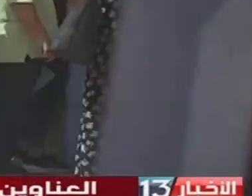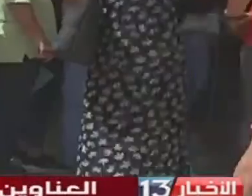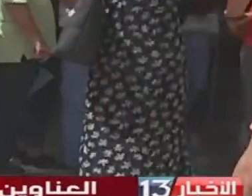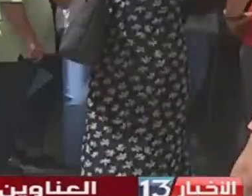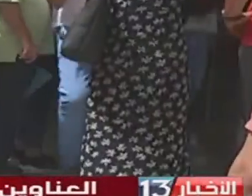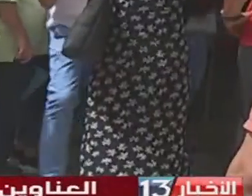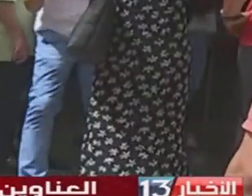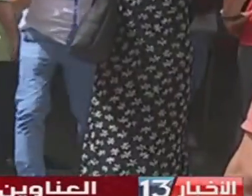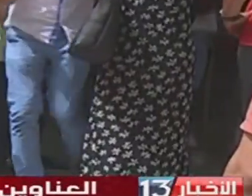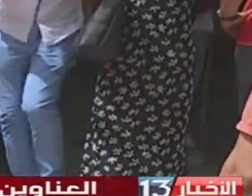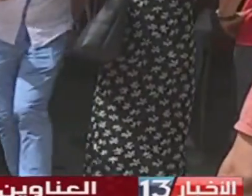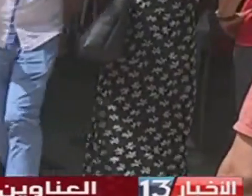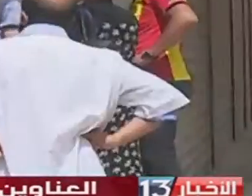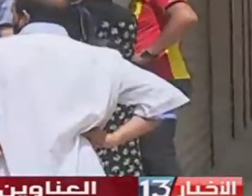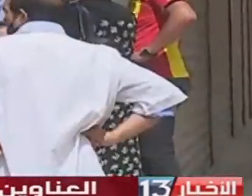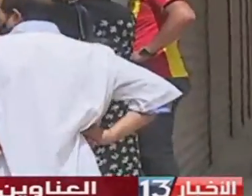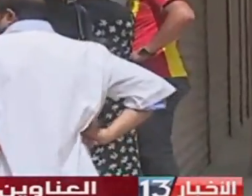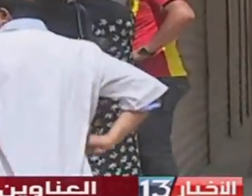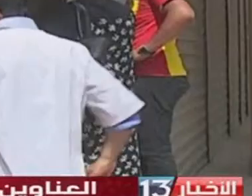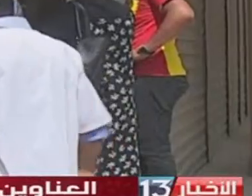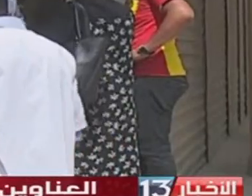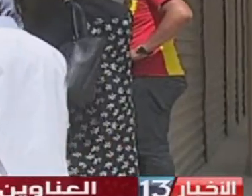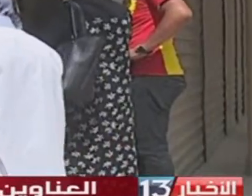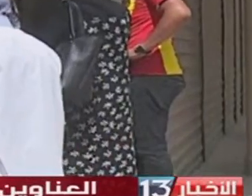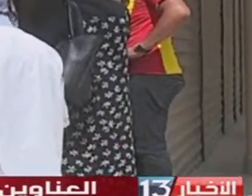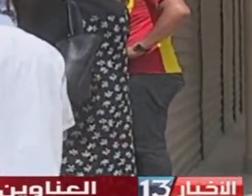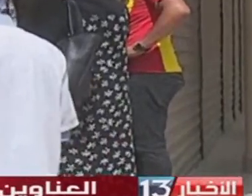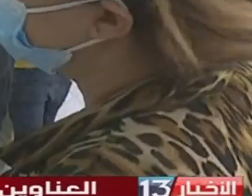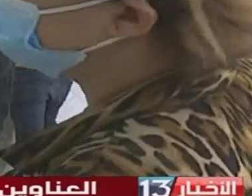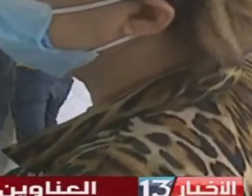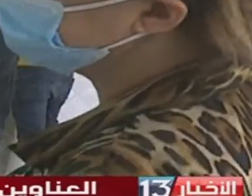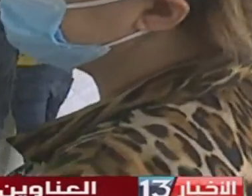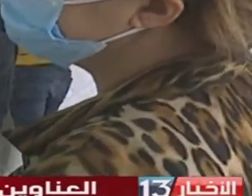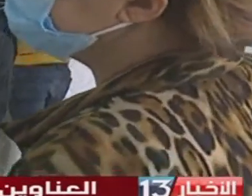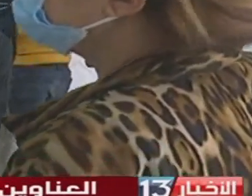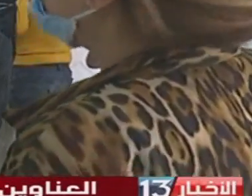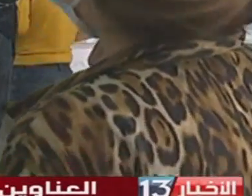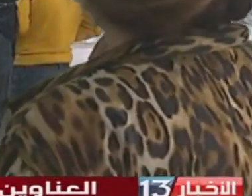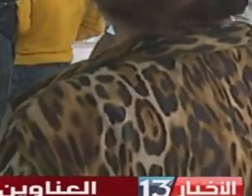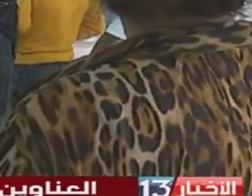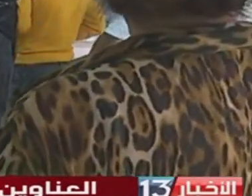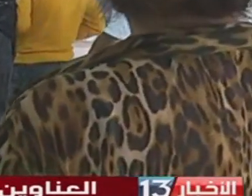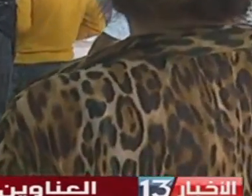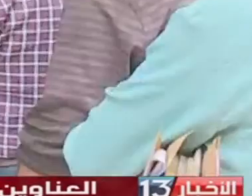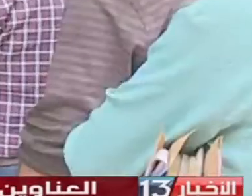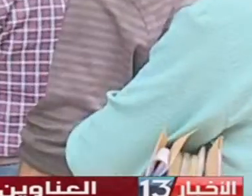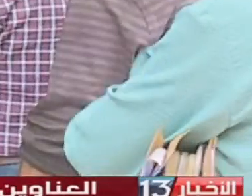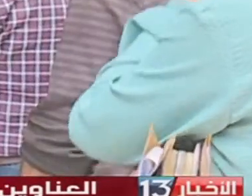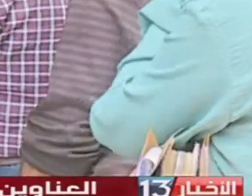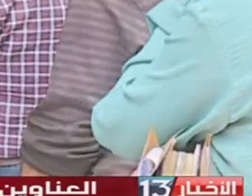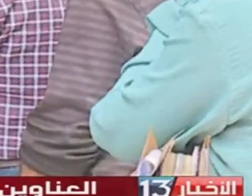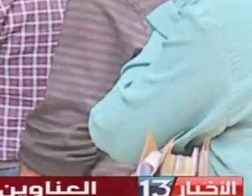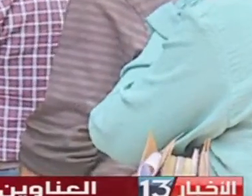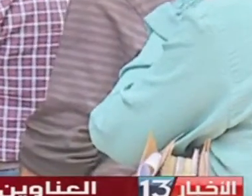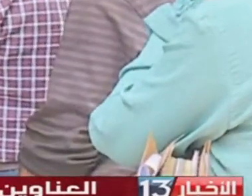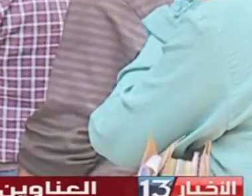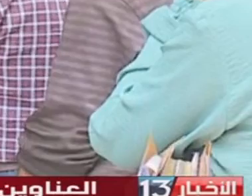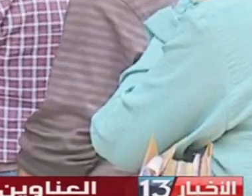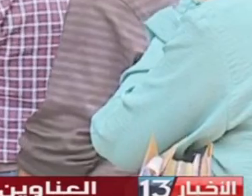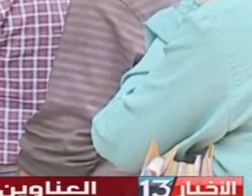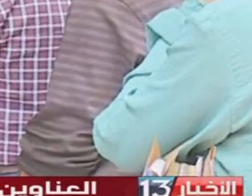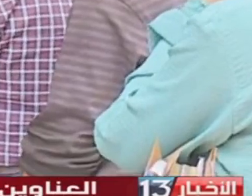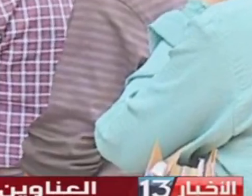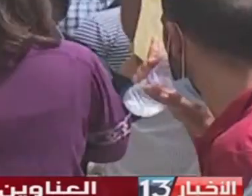بعد يوم من استئناف نشاطها اضراب مطول عن العمل الاقباط ات الماليه تشريع وشكل